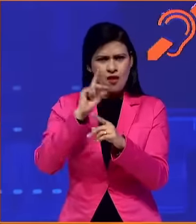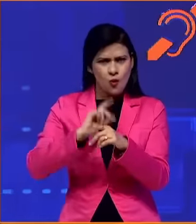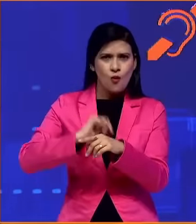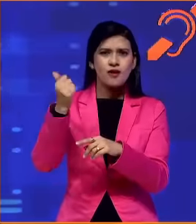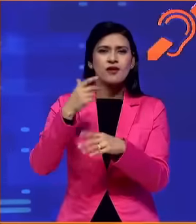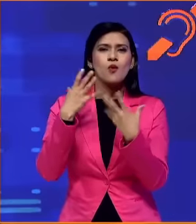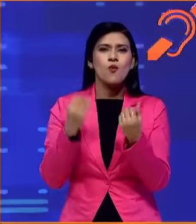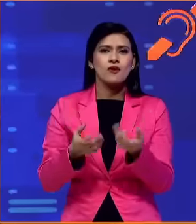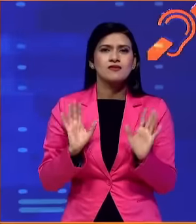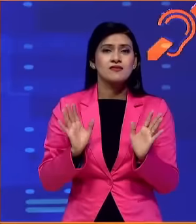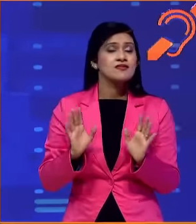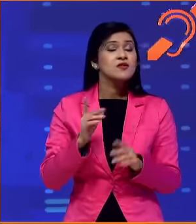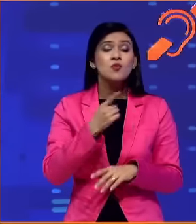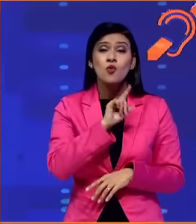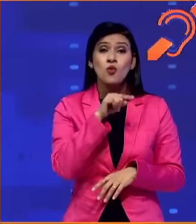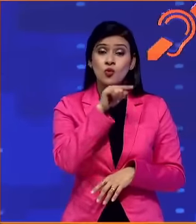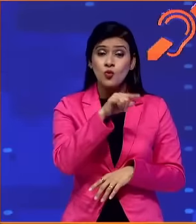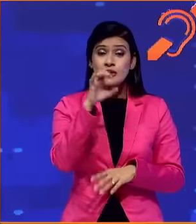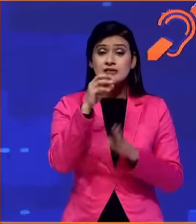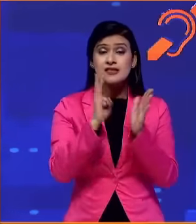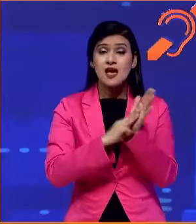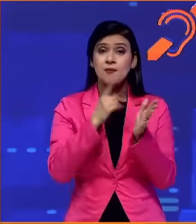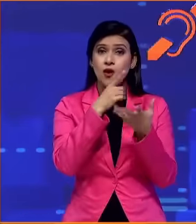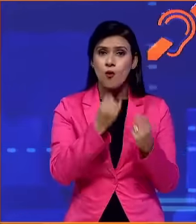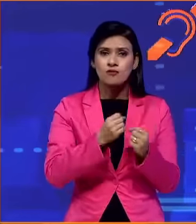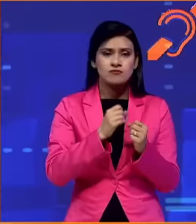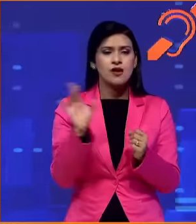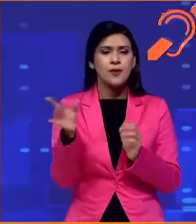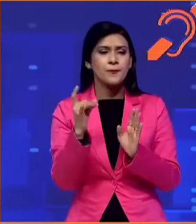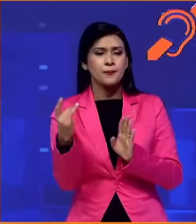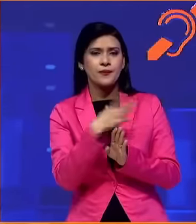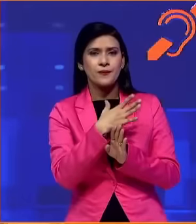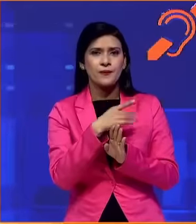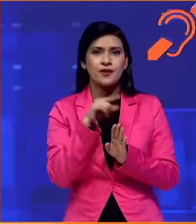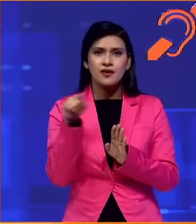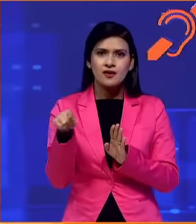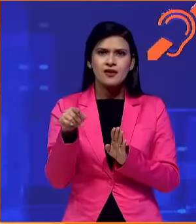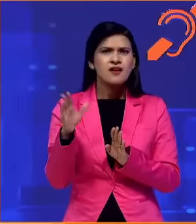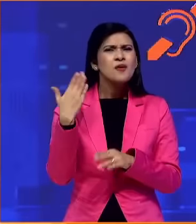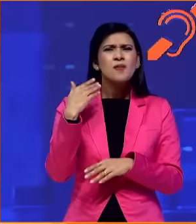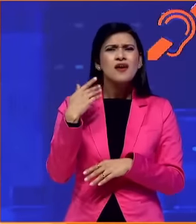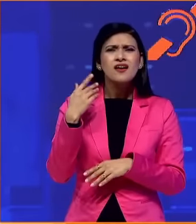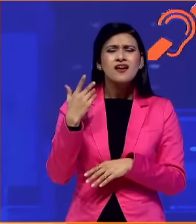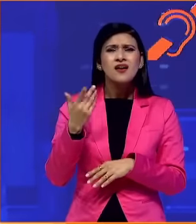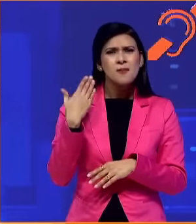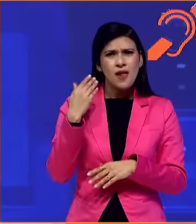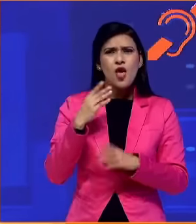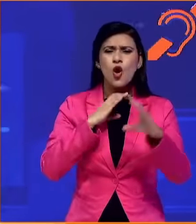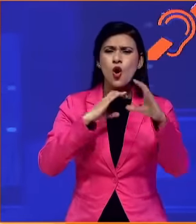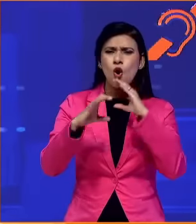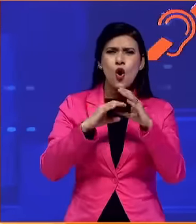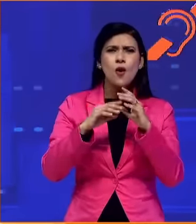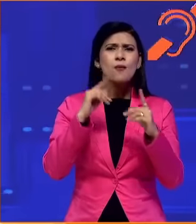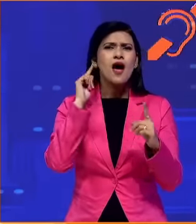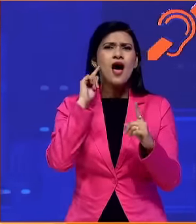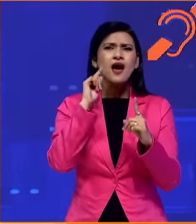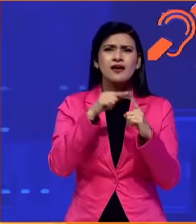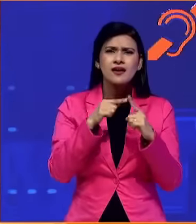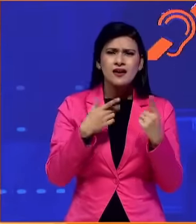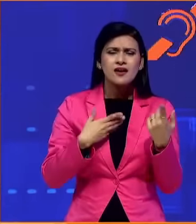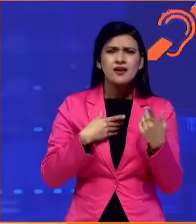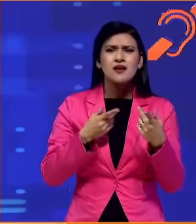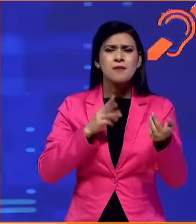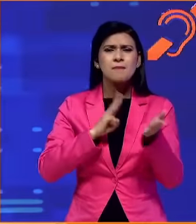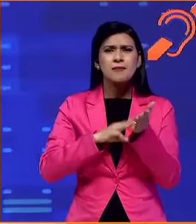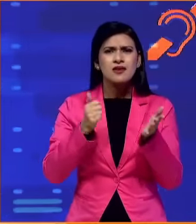गिरादियाहोक्योंकिआप मुख्यमंत्रीबननाचाहतेथेऔरअशोक गहलोतनेआपकोदरकिनारकरदियाथा। मैंपहलेसेहीउपमुख्यमंत्रीथा। मैं उसराज्यकाउपमुख्यमंत्री